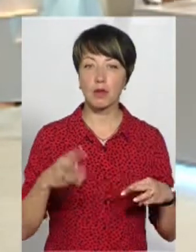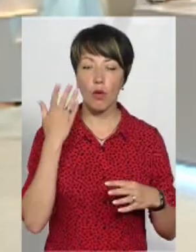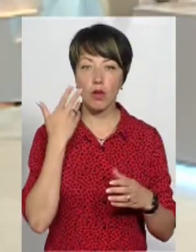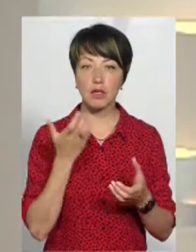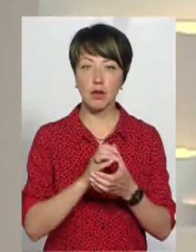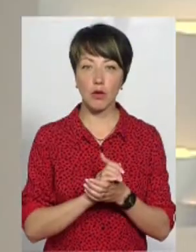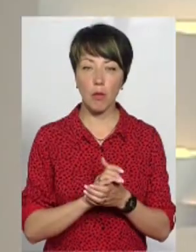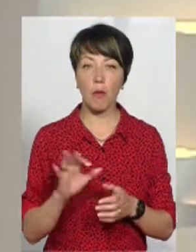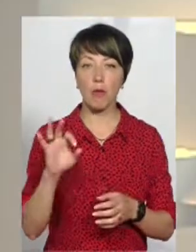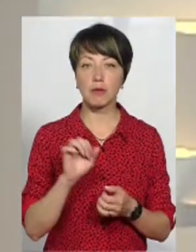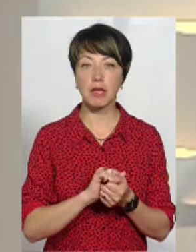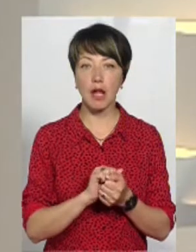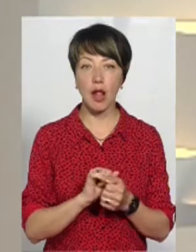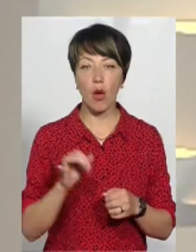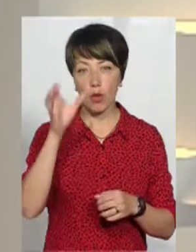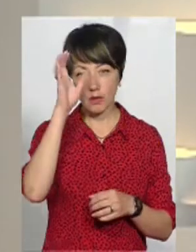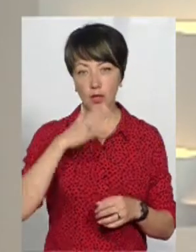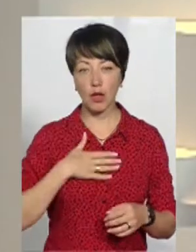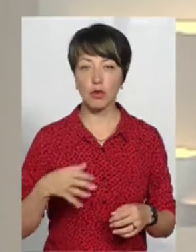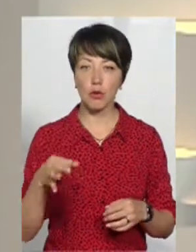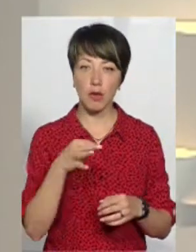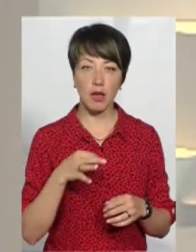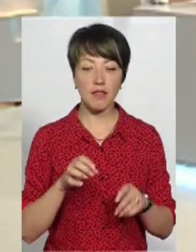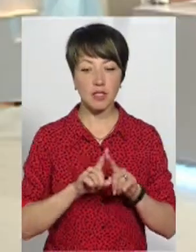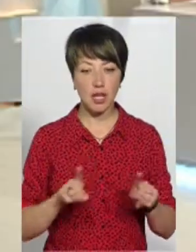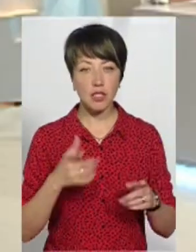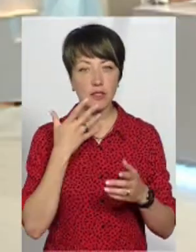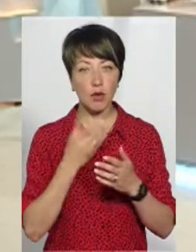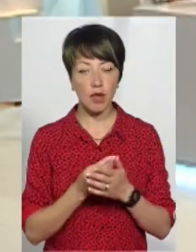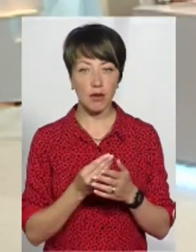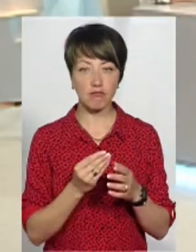матеріалами про освіту нашої області, відзначили для себе якісь регіональні особливості?